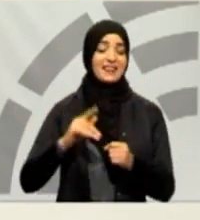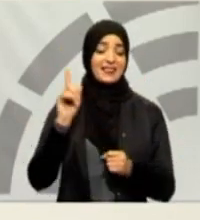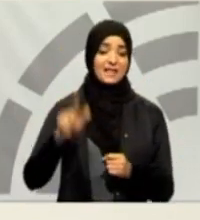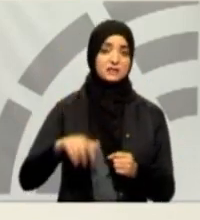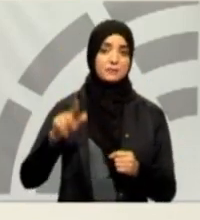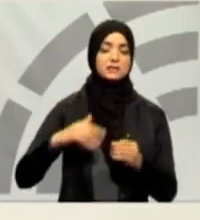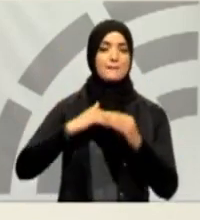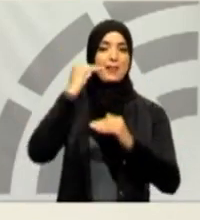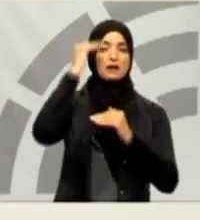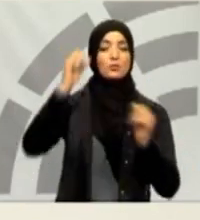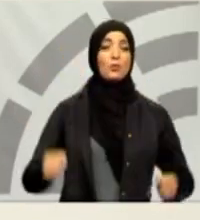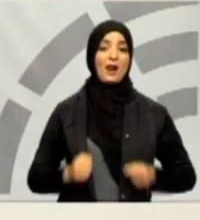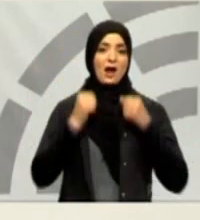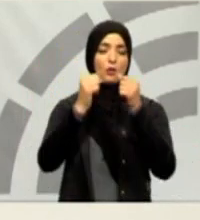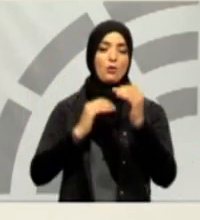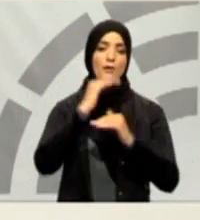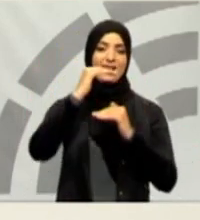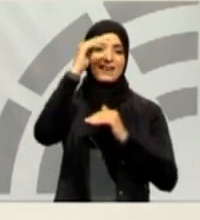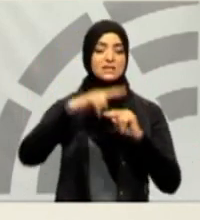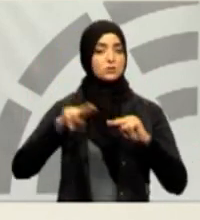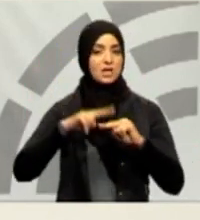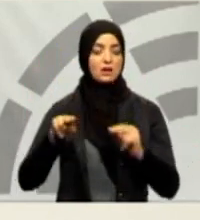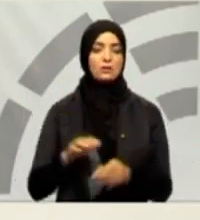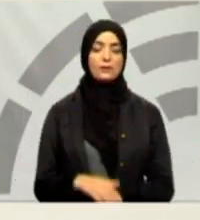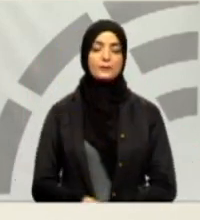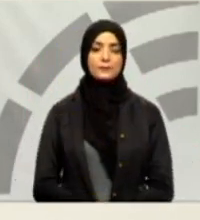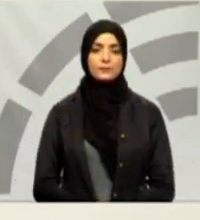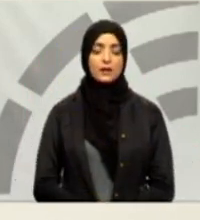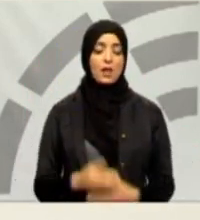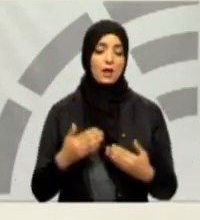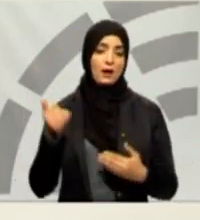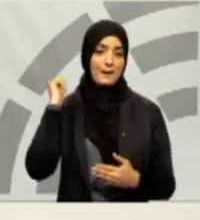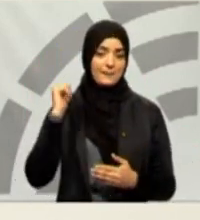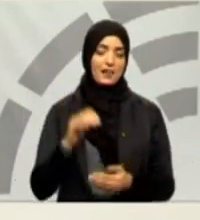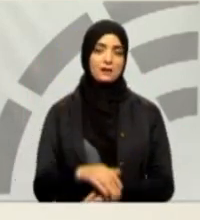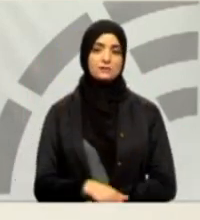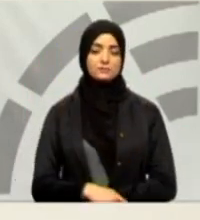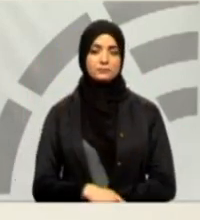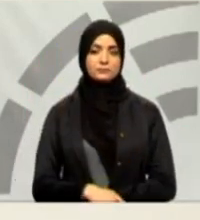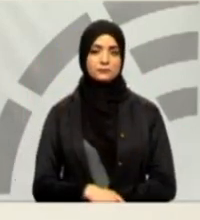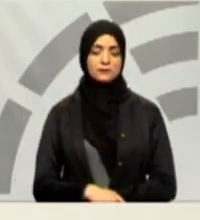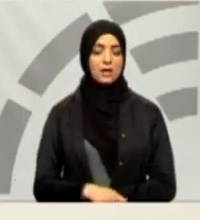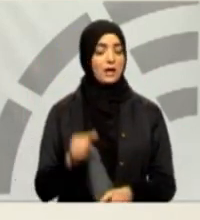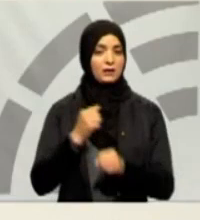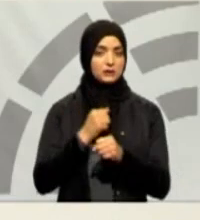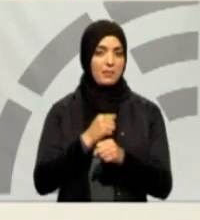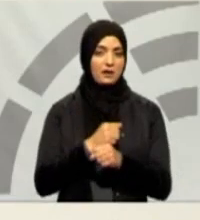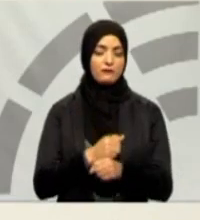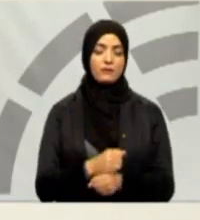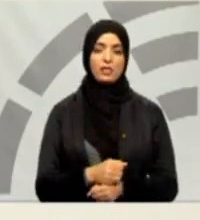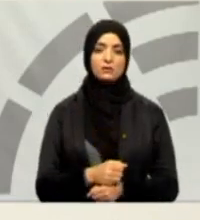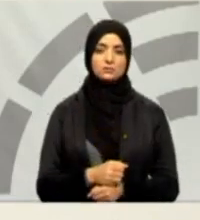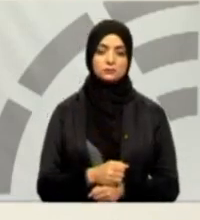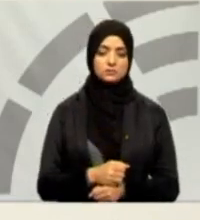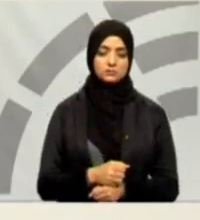ما يستحق المحاوله وعلى هذا الاساس تواجدنا سابقا في الفضاء العام اثناء تهيئتي